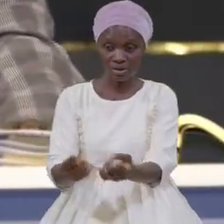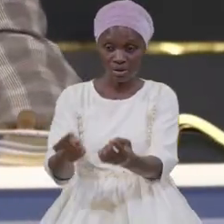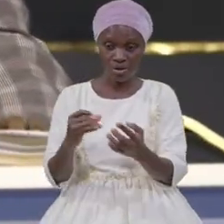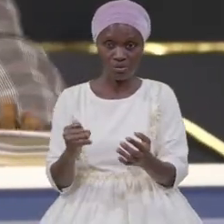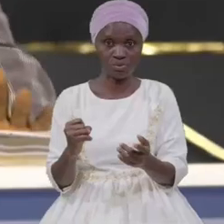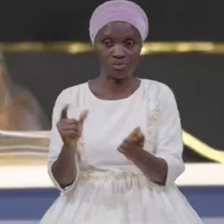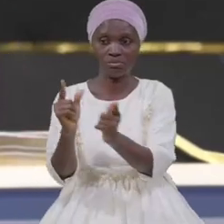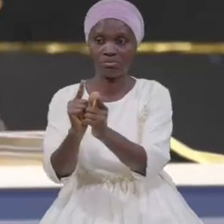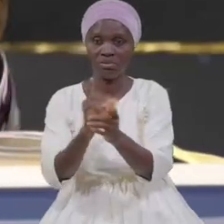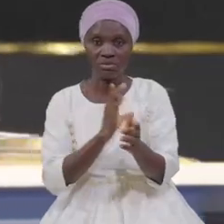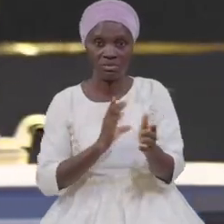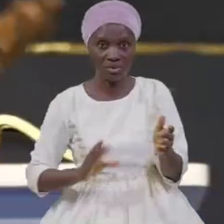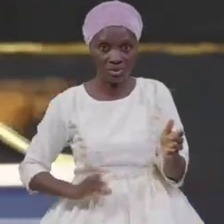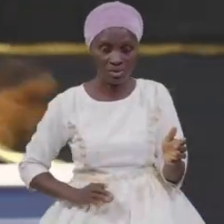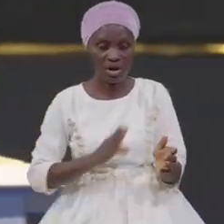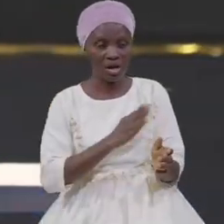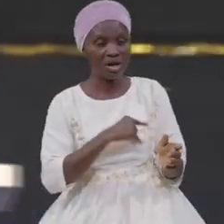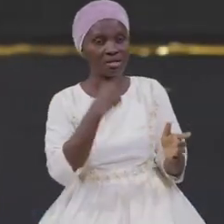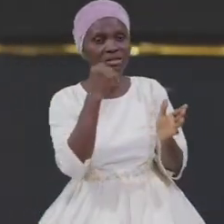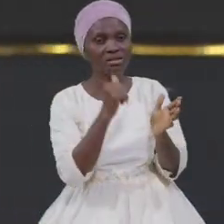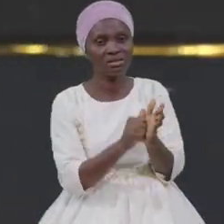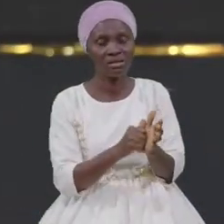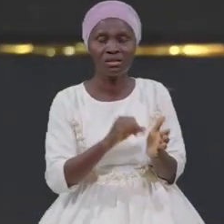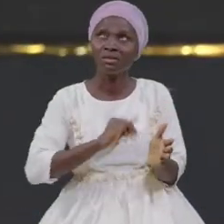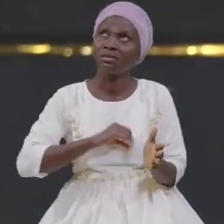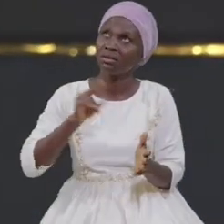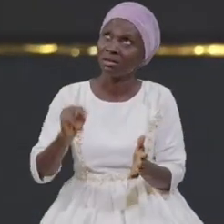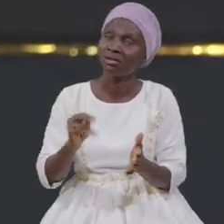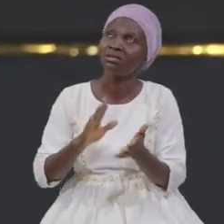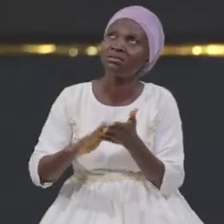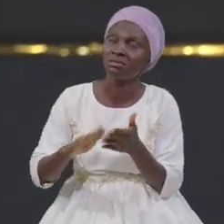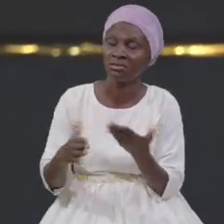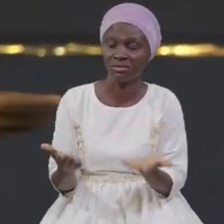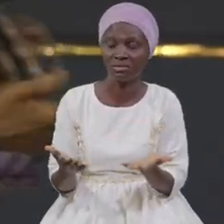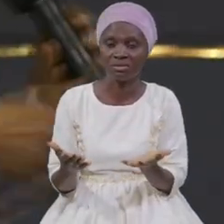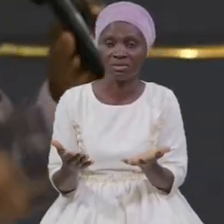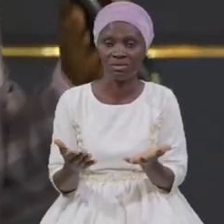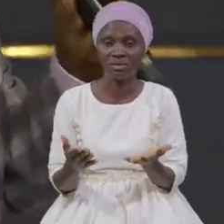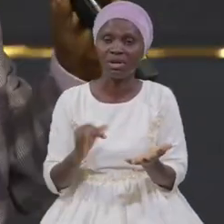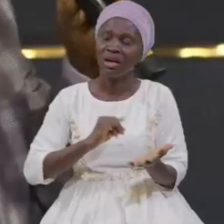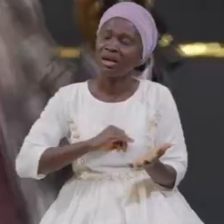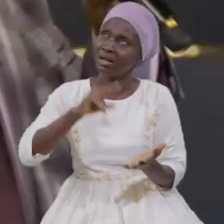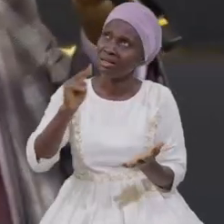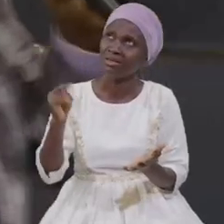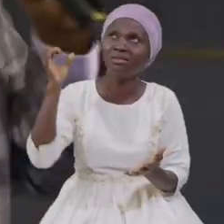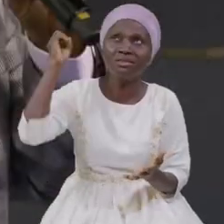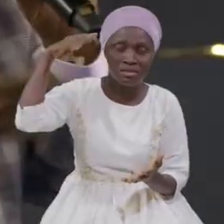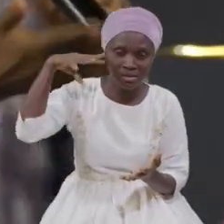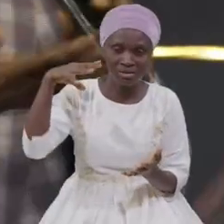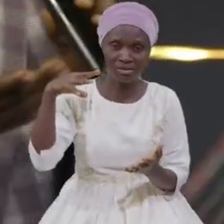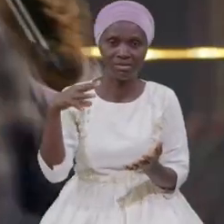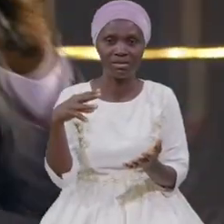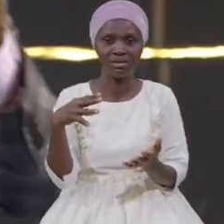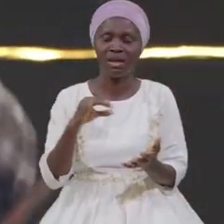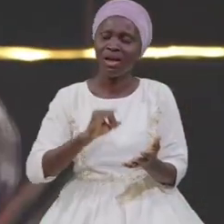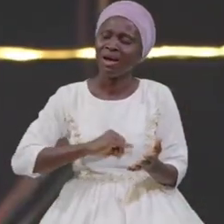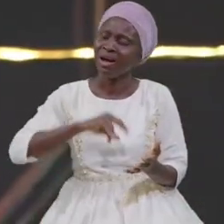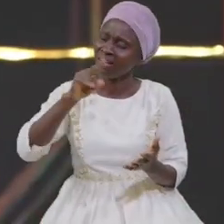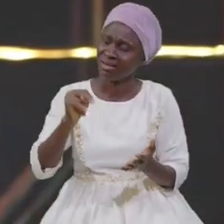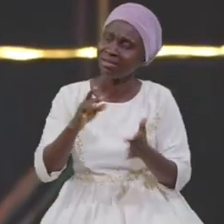à Christ et il dit, je veux le pardon, je veux la grâce, je